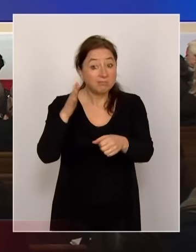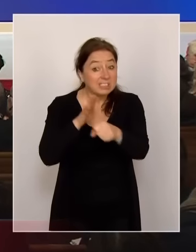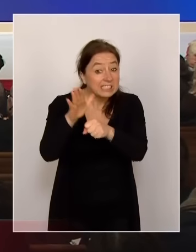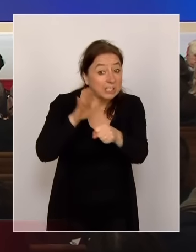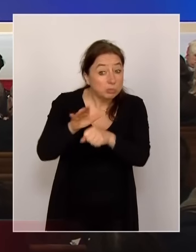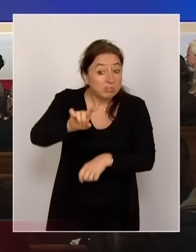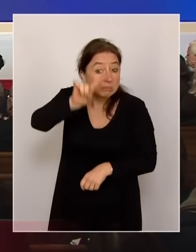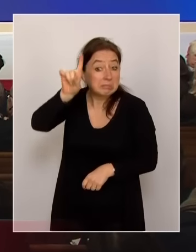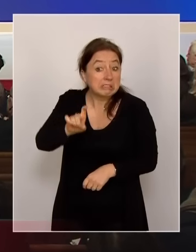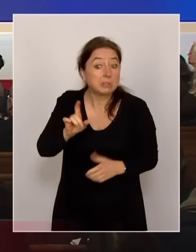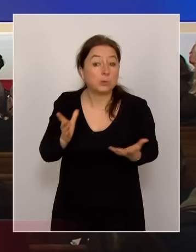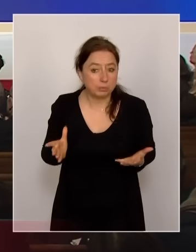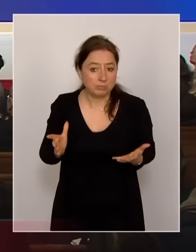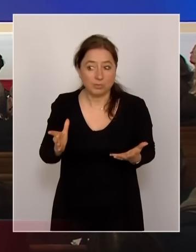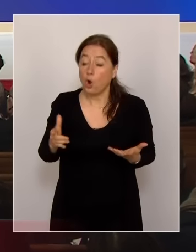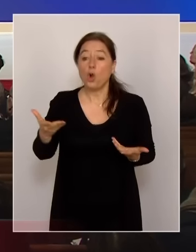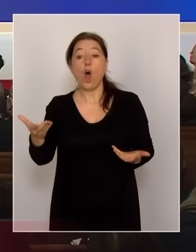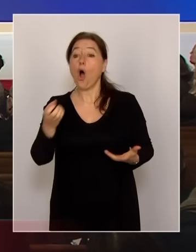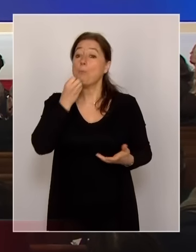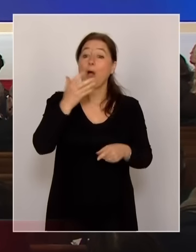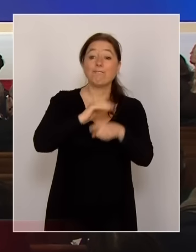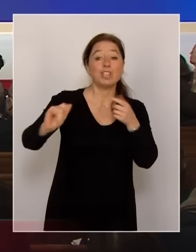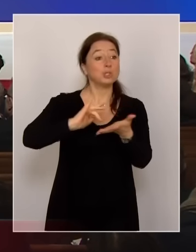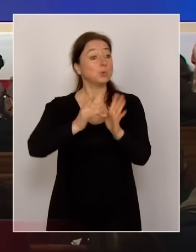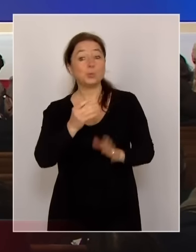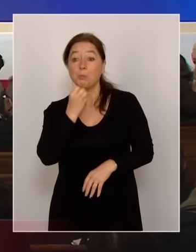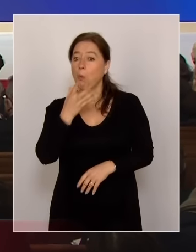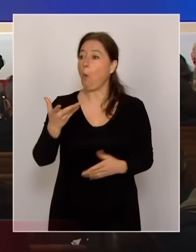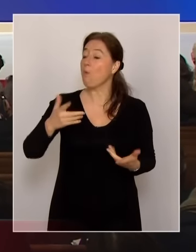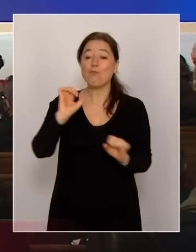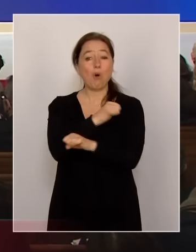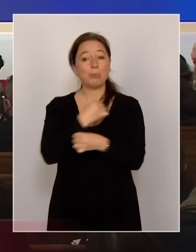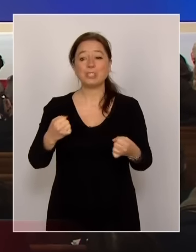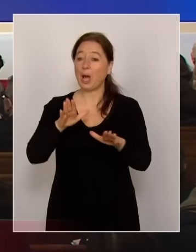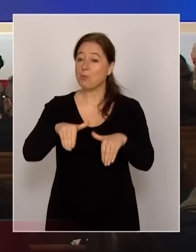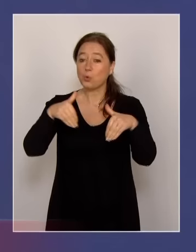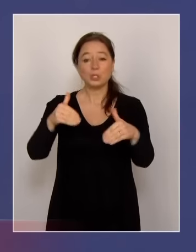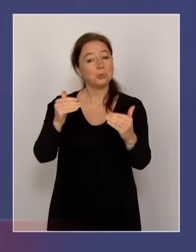disant, voilà, nous avons tout bien fait, formidable, l'Europe est forte, allons-y, on continue.